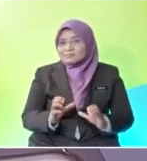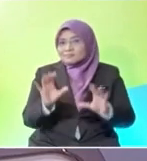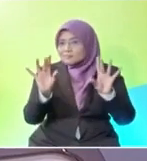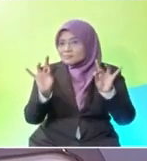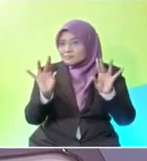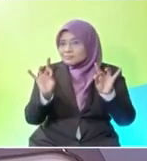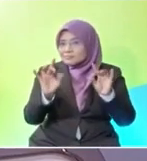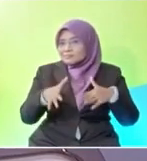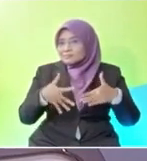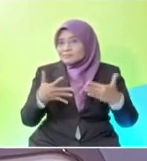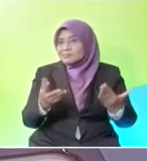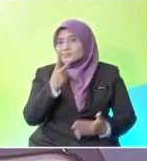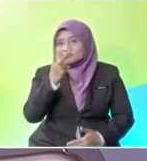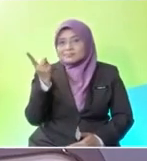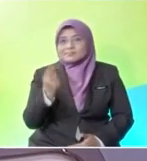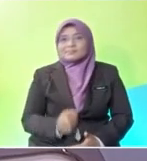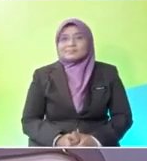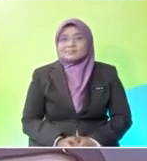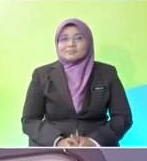cantik Aduh